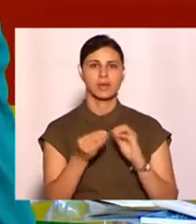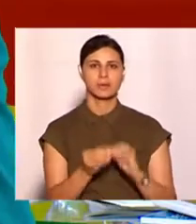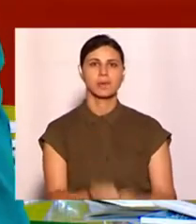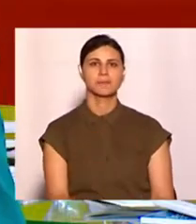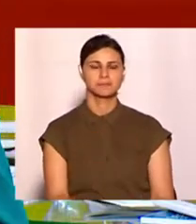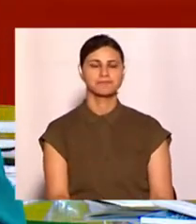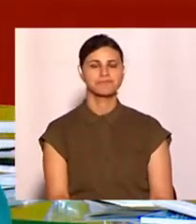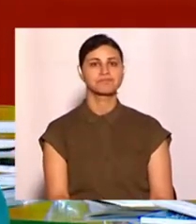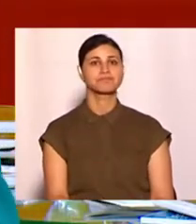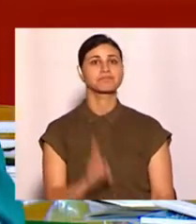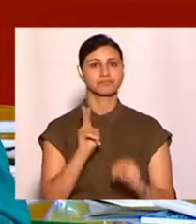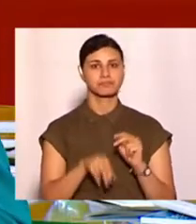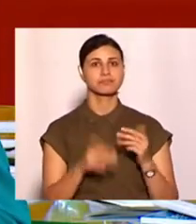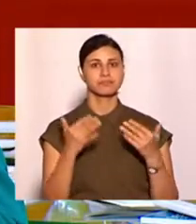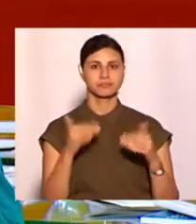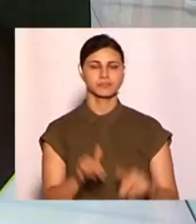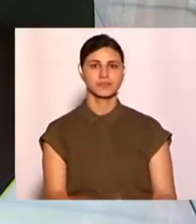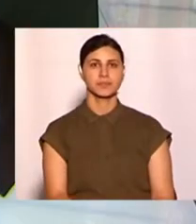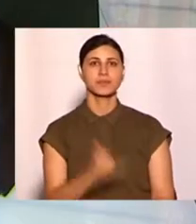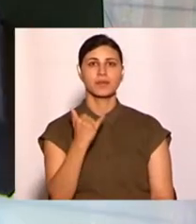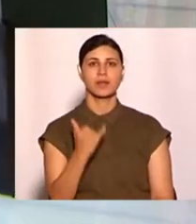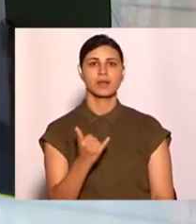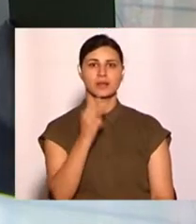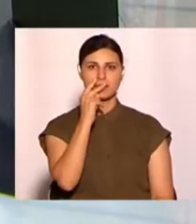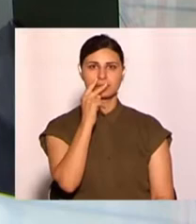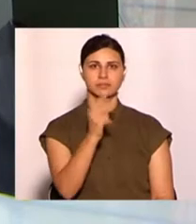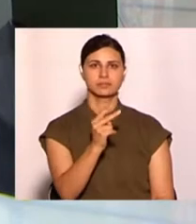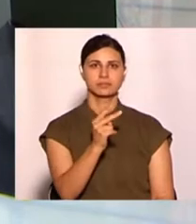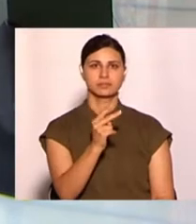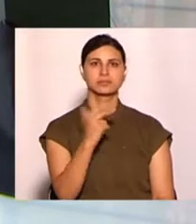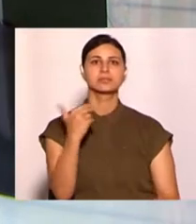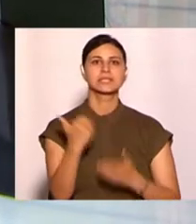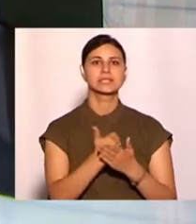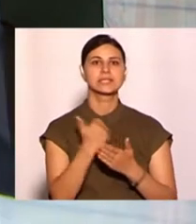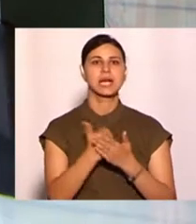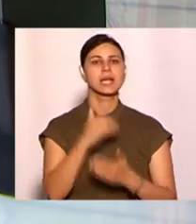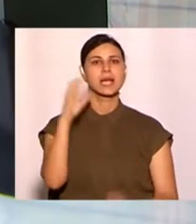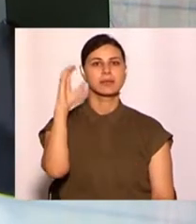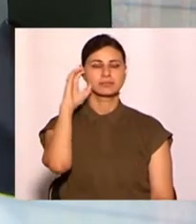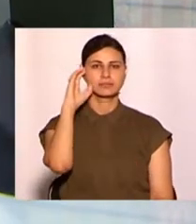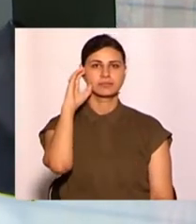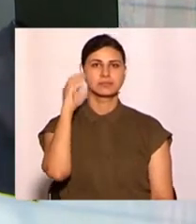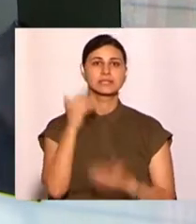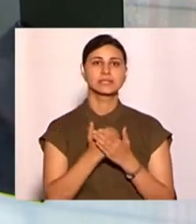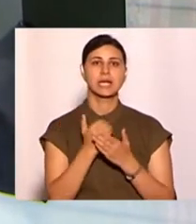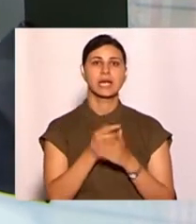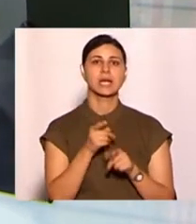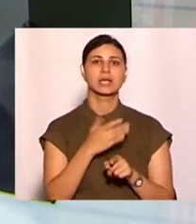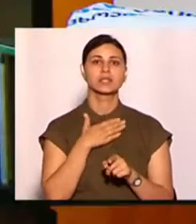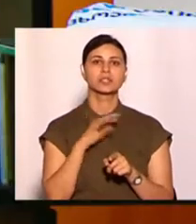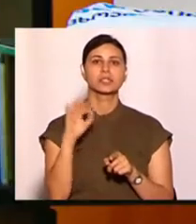თვითგასინჯვა ამოვწურეთ ამ ეტაპზე. ახლა გვექნება სიახლის ბლოკი. სიახლე ჩვენი